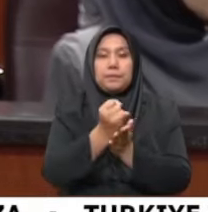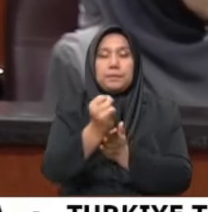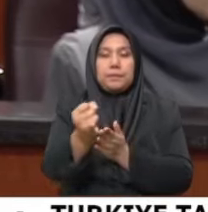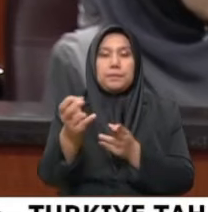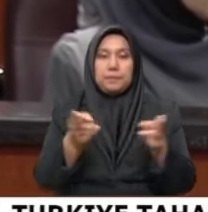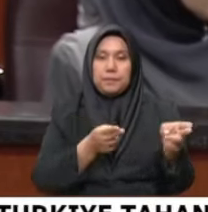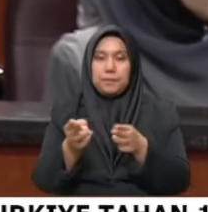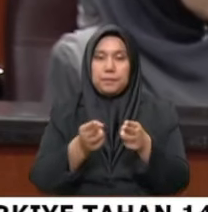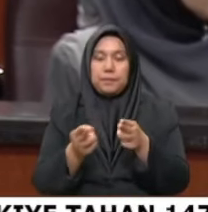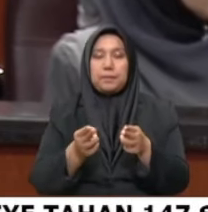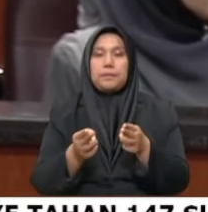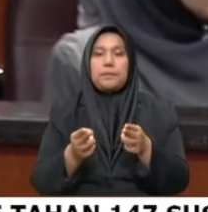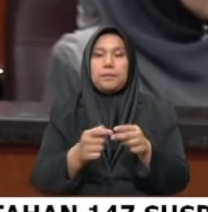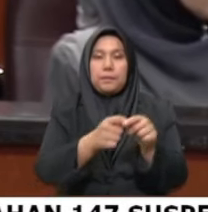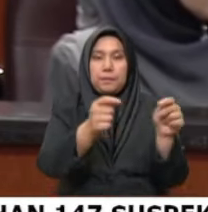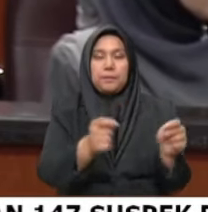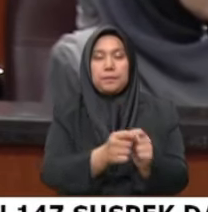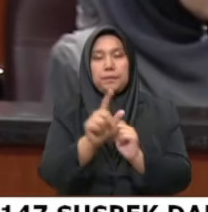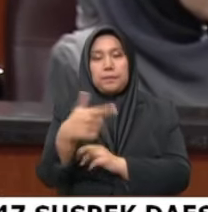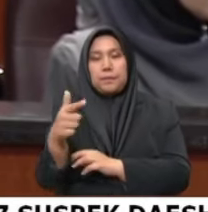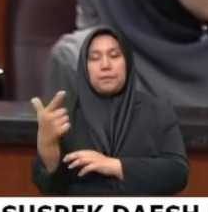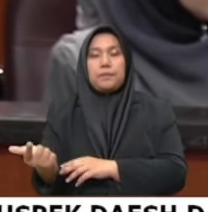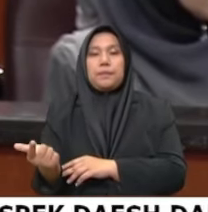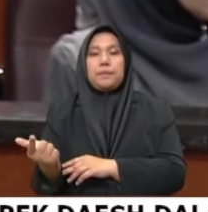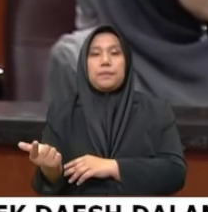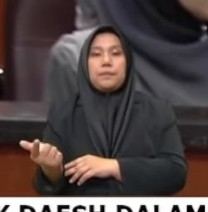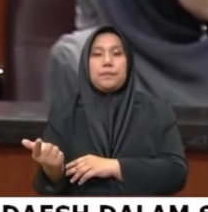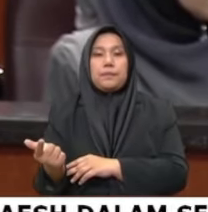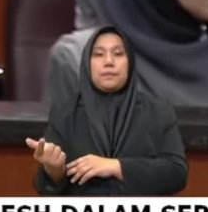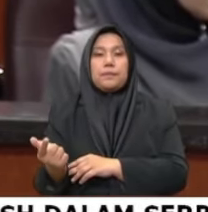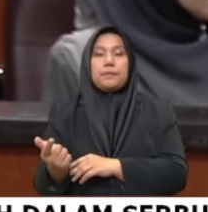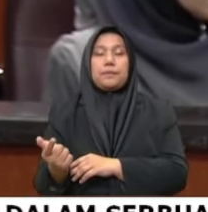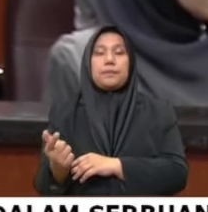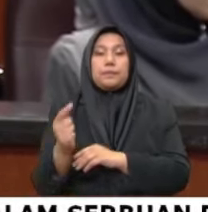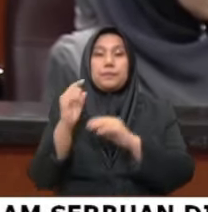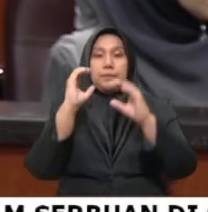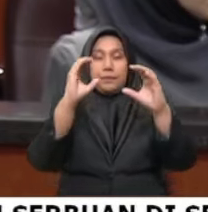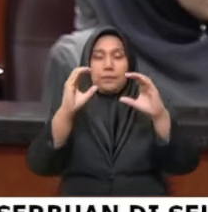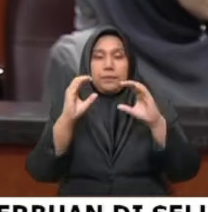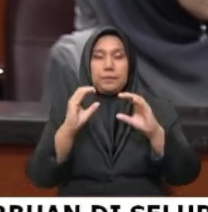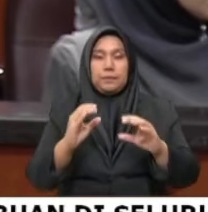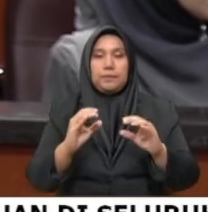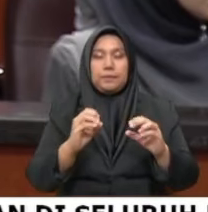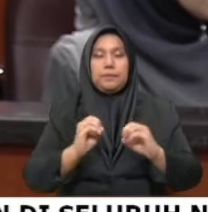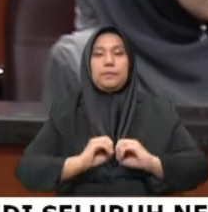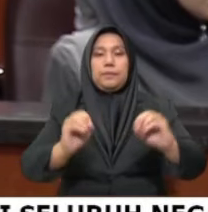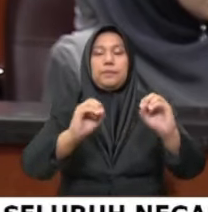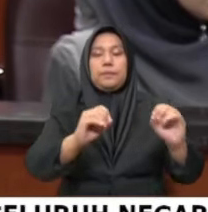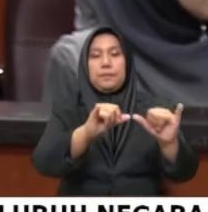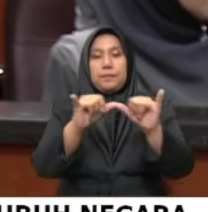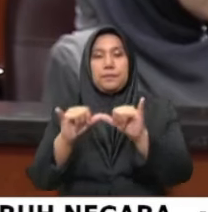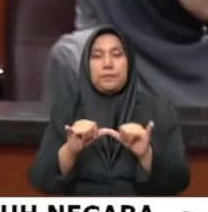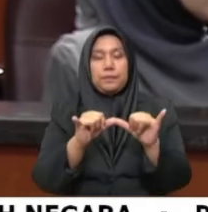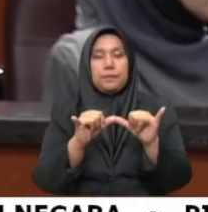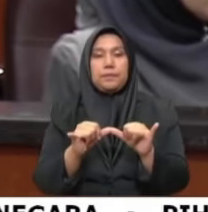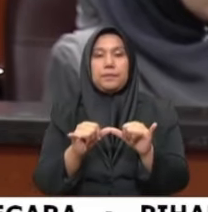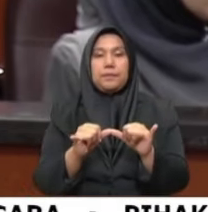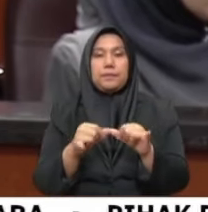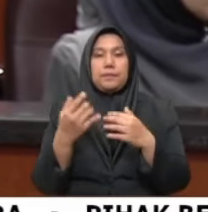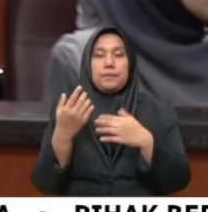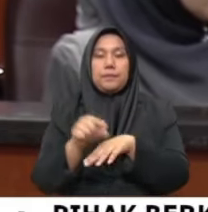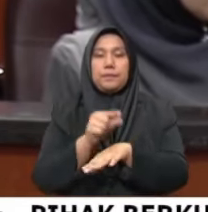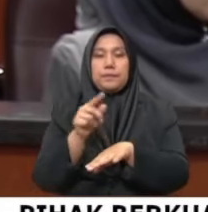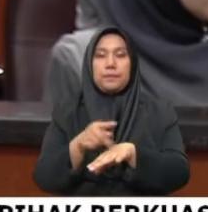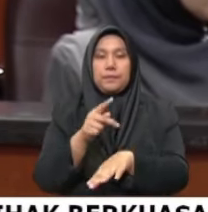tapak dan lain-lain. Tata cara dan prosedur operasi standard yang digunapakai adalah seperti yang telah dinyatakan di bawah